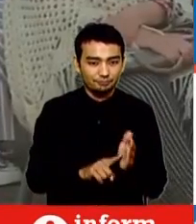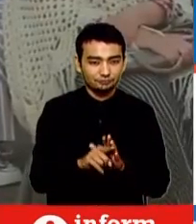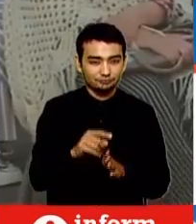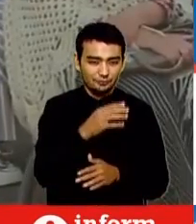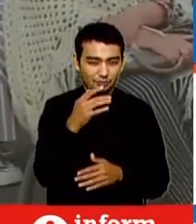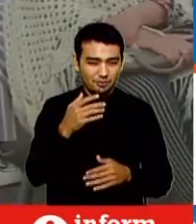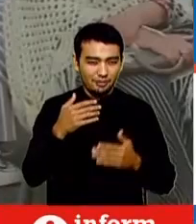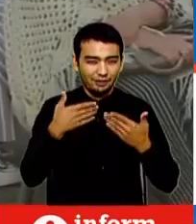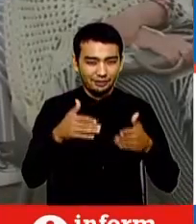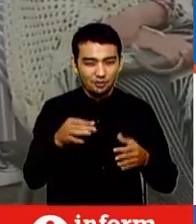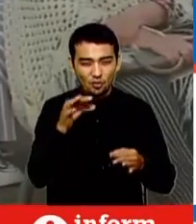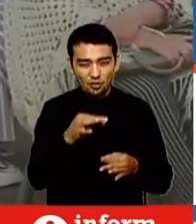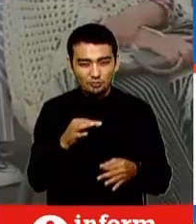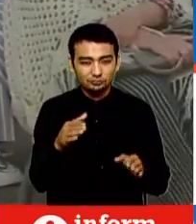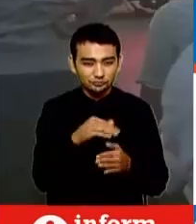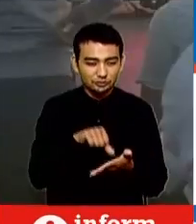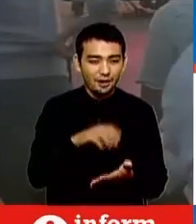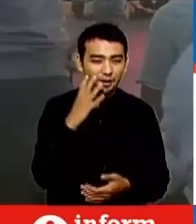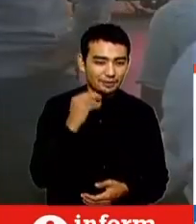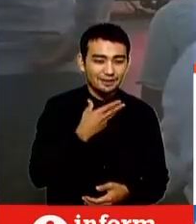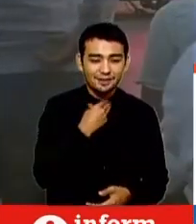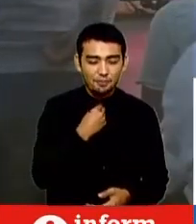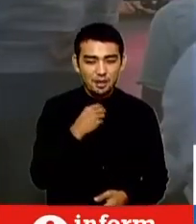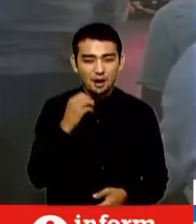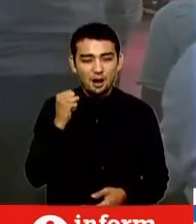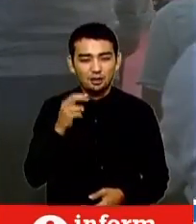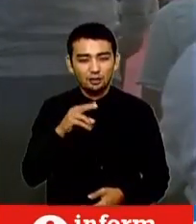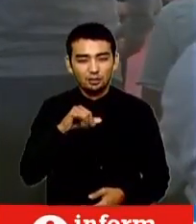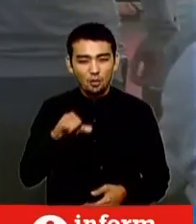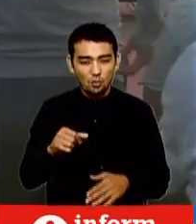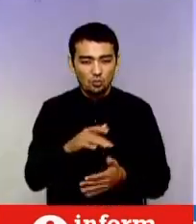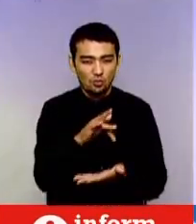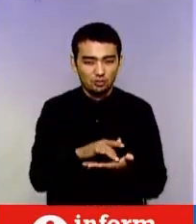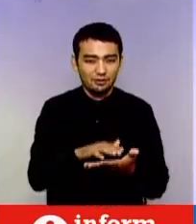астында классикалық музыка кештері енді Алматы, Семей және Ақтау қалаларында жалғасын